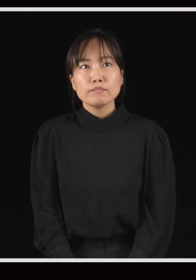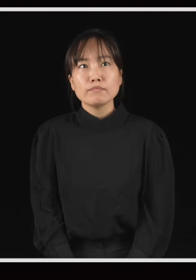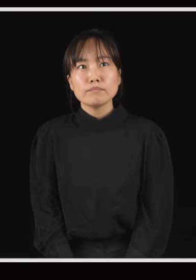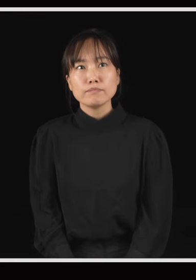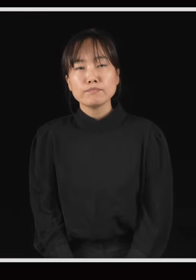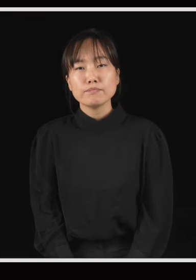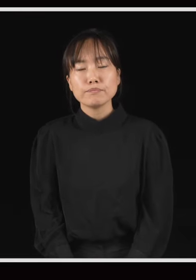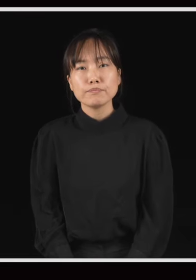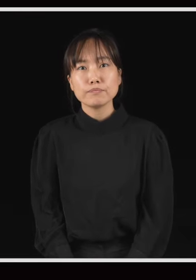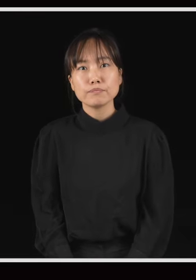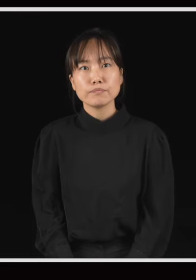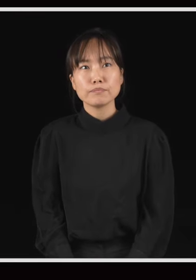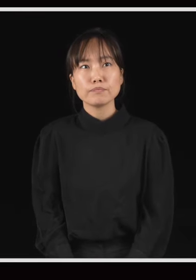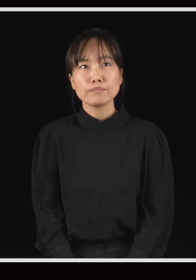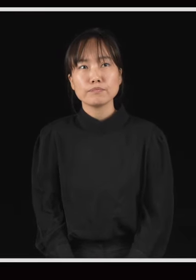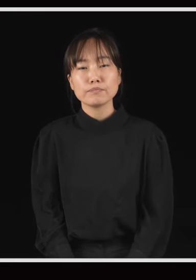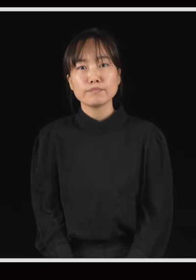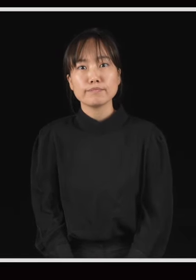문제는